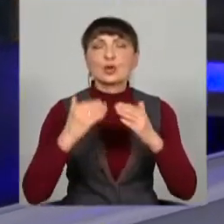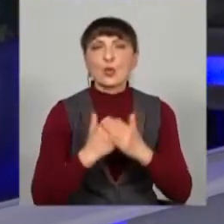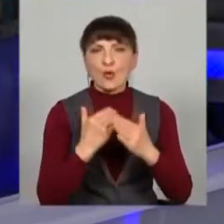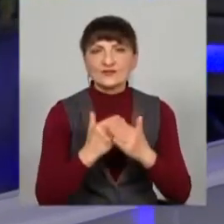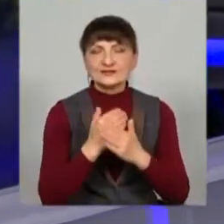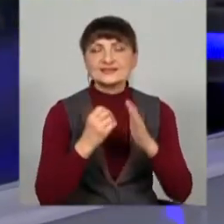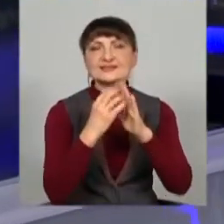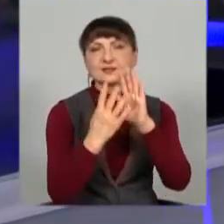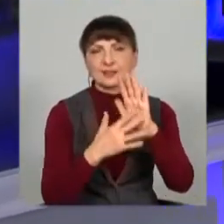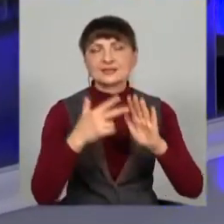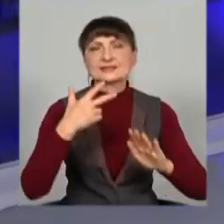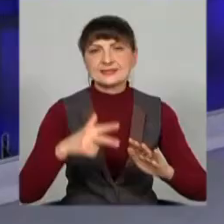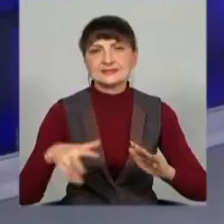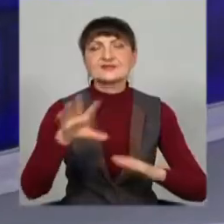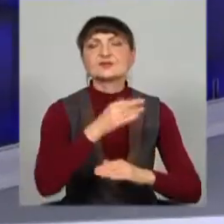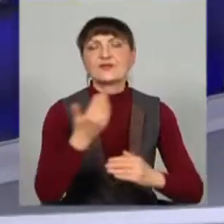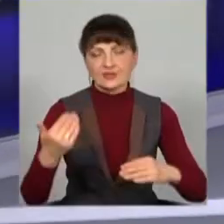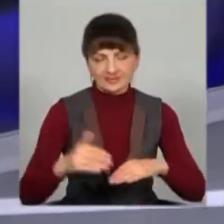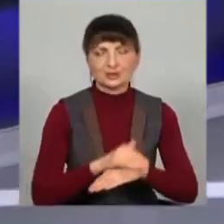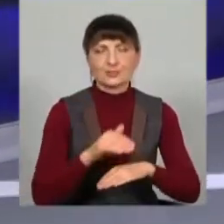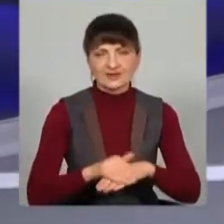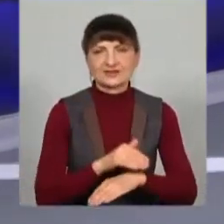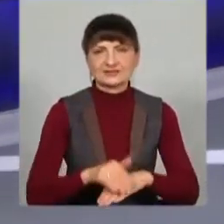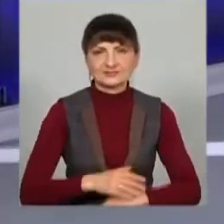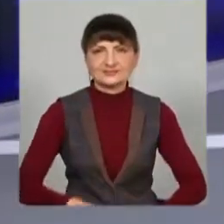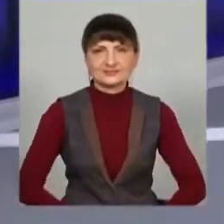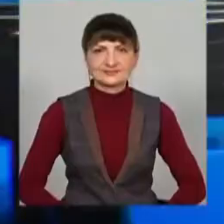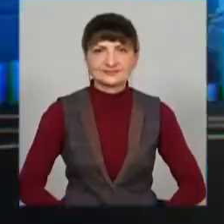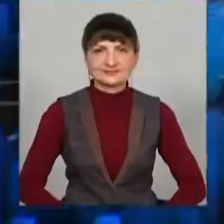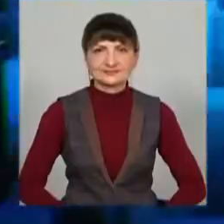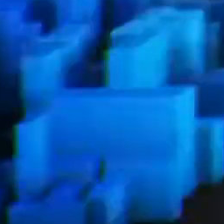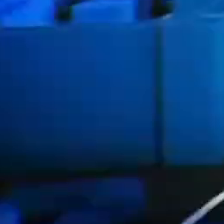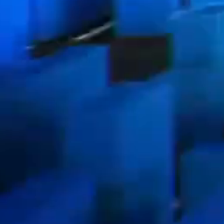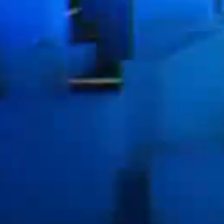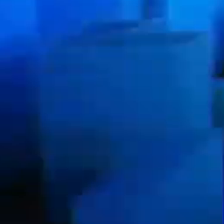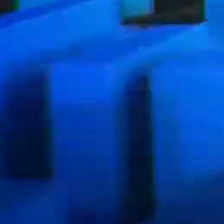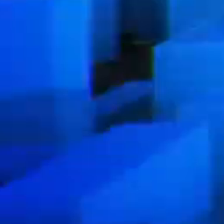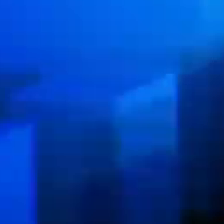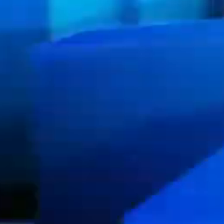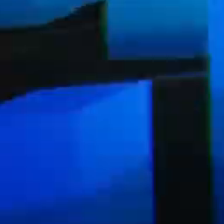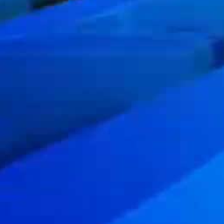новостей в 19:30. Всего доброго. До встречи. We'll be right back.